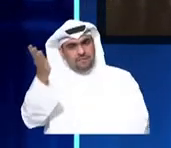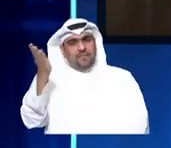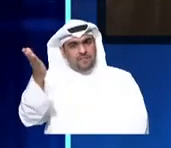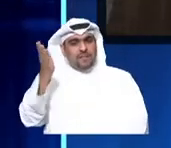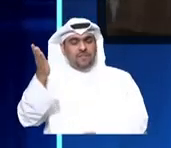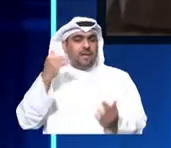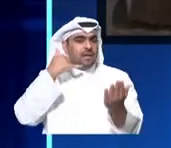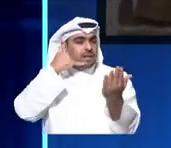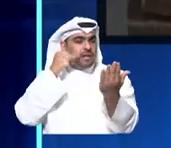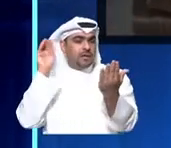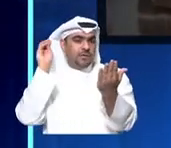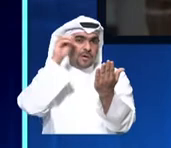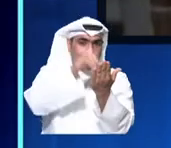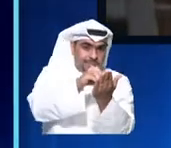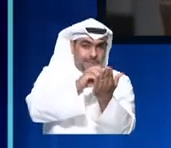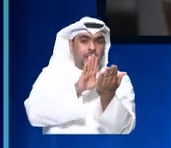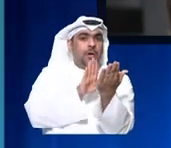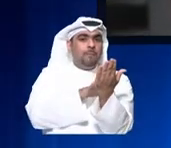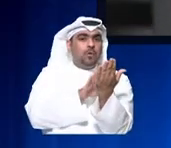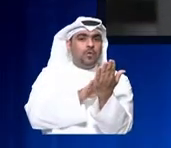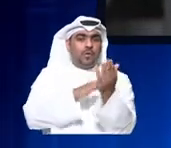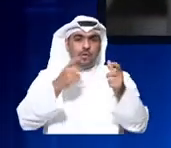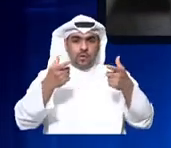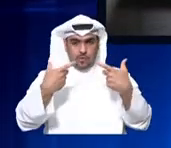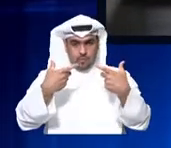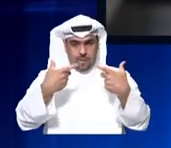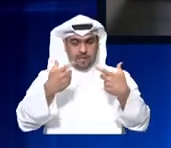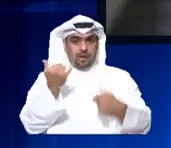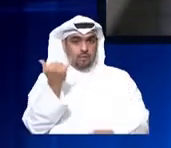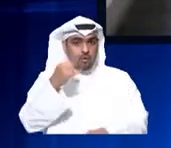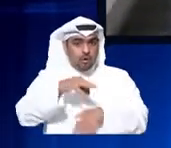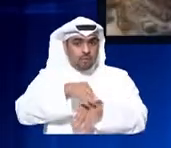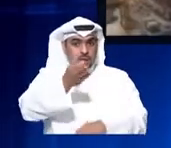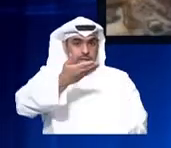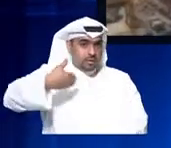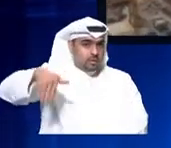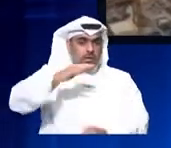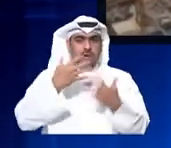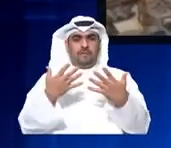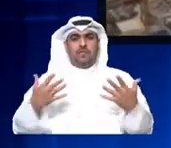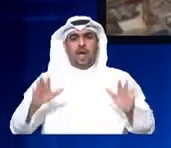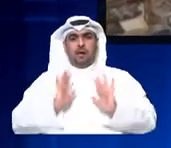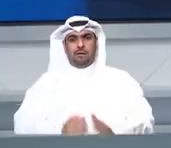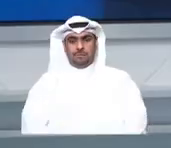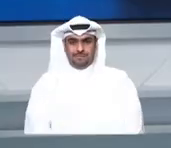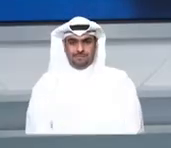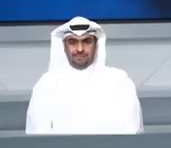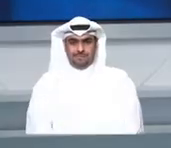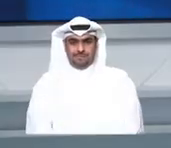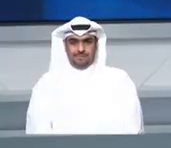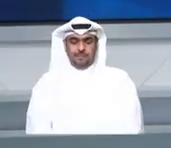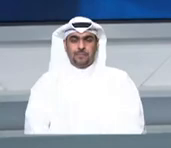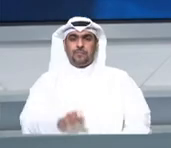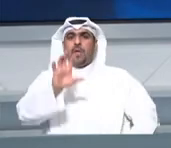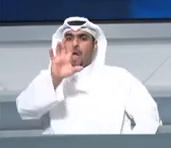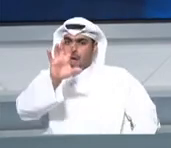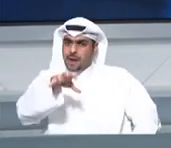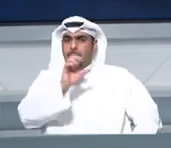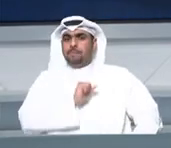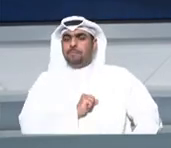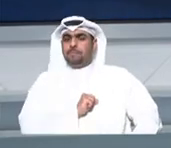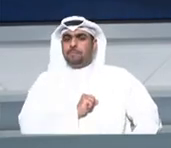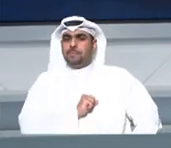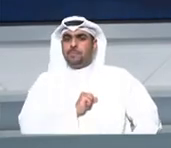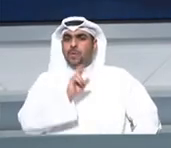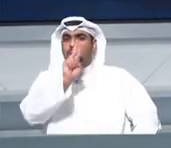تصب بالنهاية في خدمة العملاء سواء أفراد ومؤسسات وشركات. نعم، ما هو دور